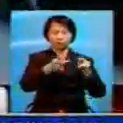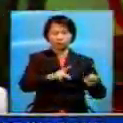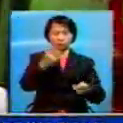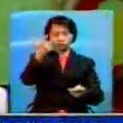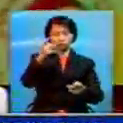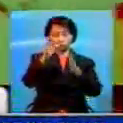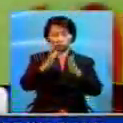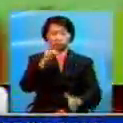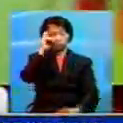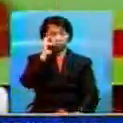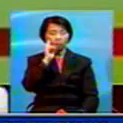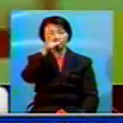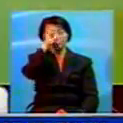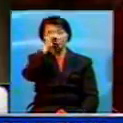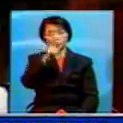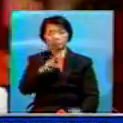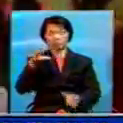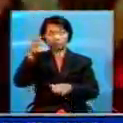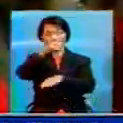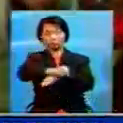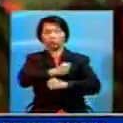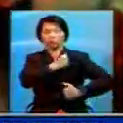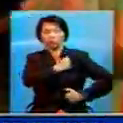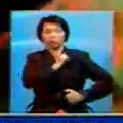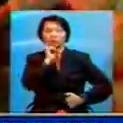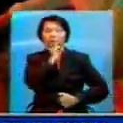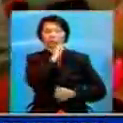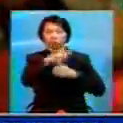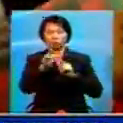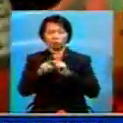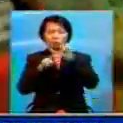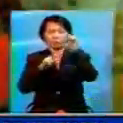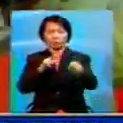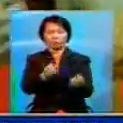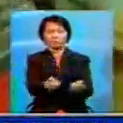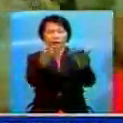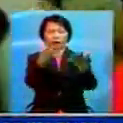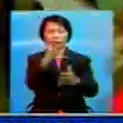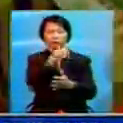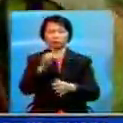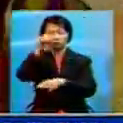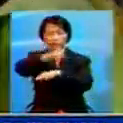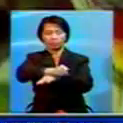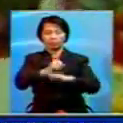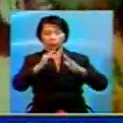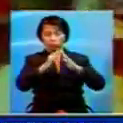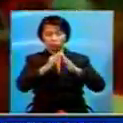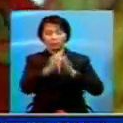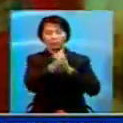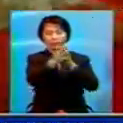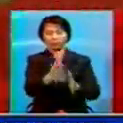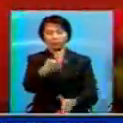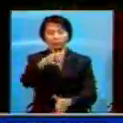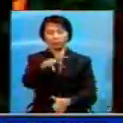ketiga seorang remaja lelaki dalam satu serbuan Askar Israel Selepas berdilan itu manakala serbuan terhadap kediaman seorang pemimpin